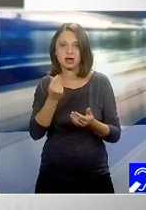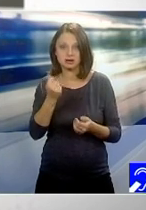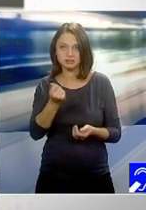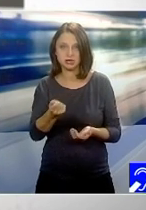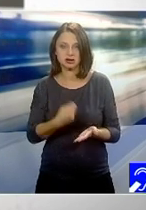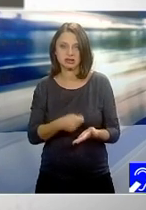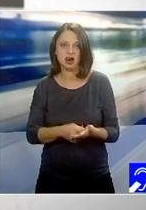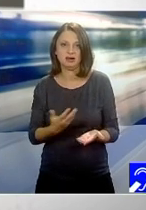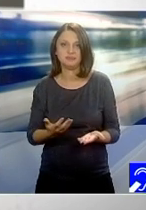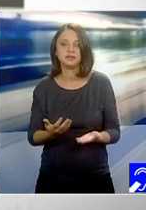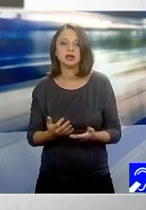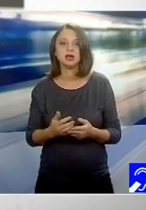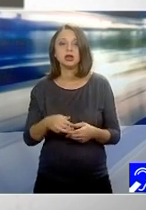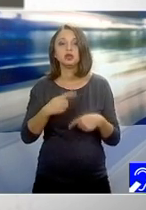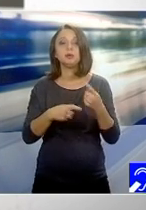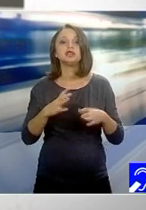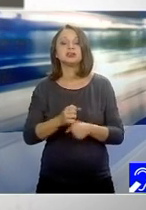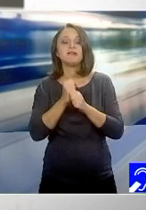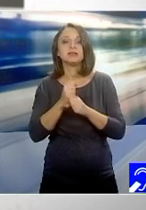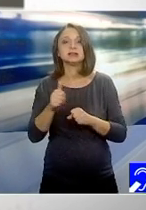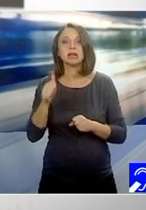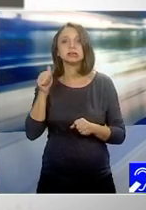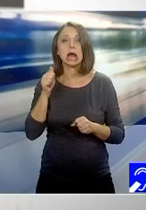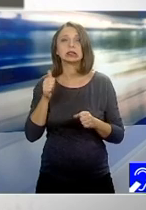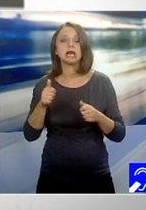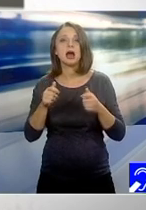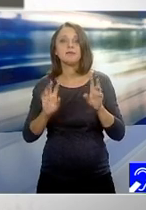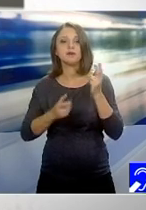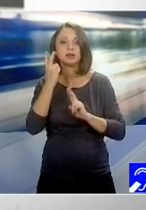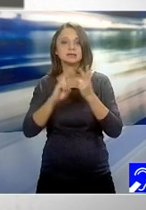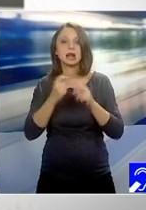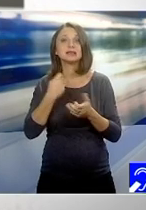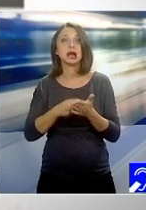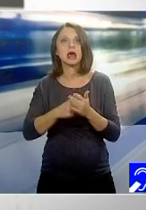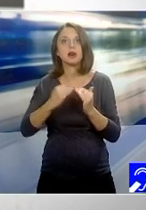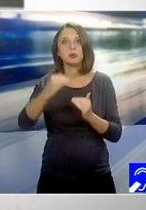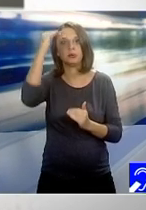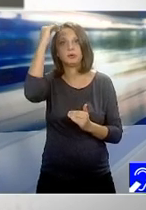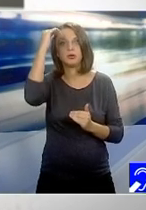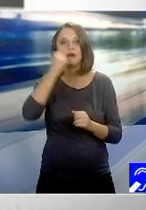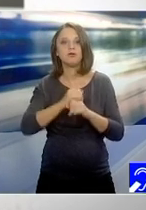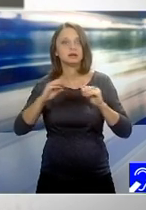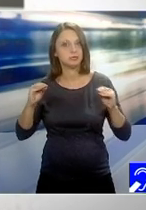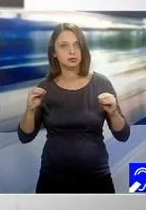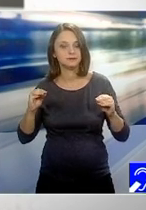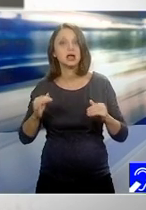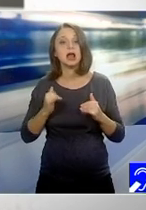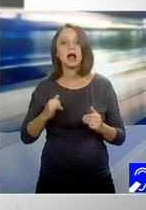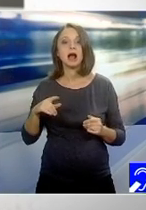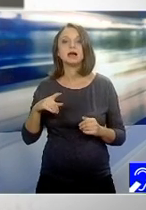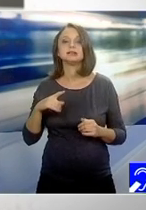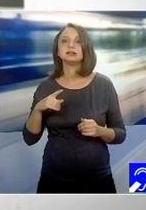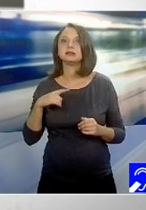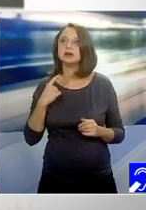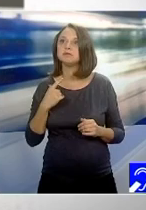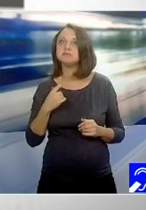mână. Odată cu înființarea gărzilor forestiere, salariile au crescut foarte mult. Adică astăzi este